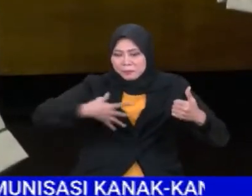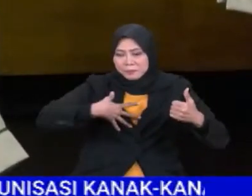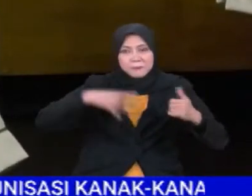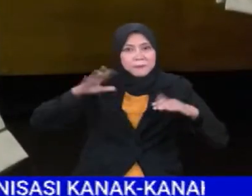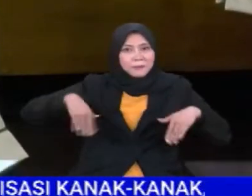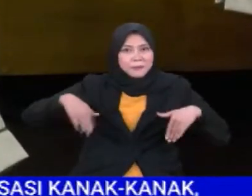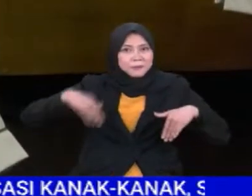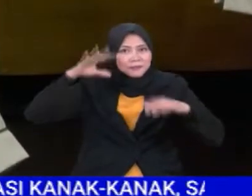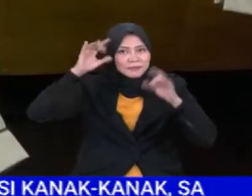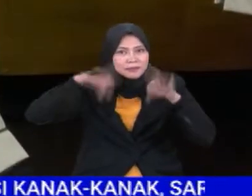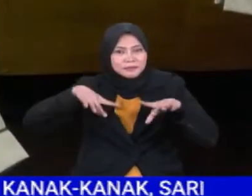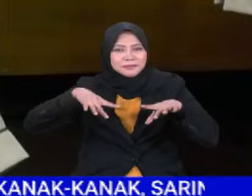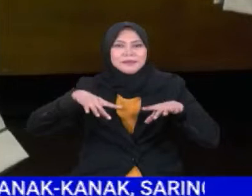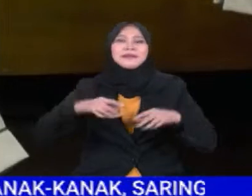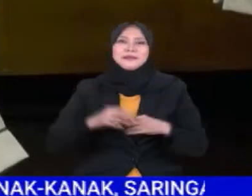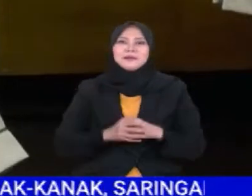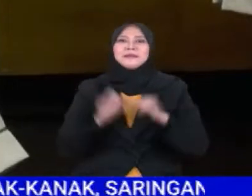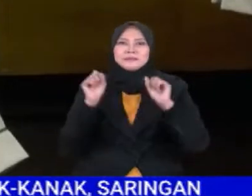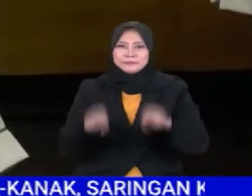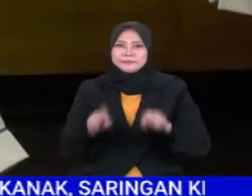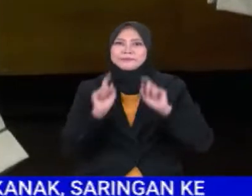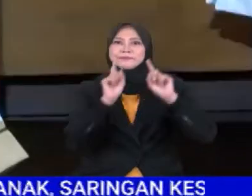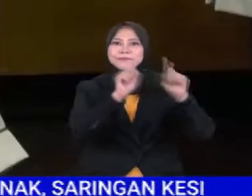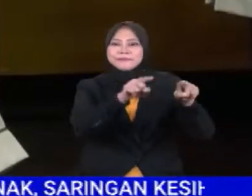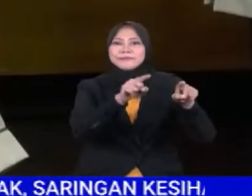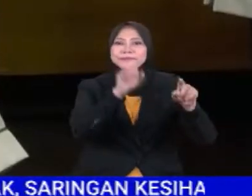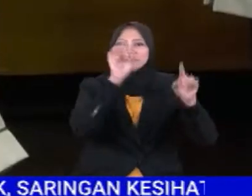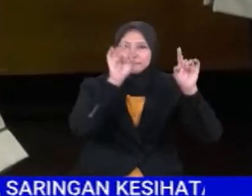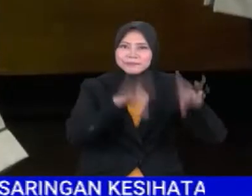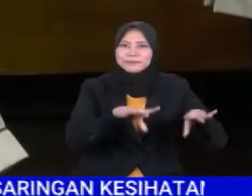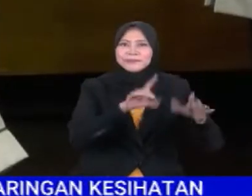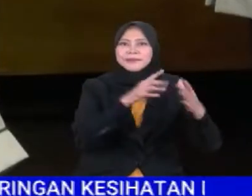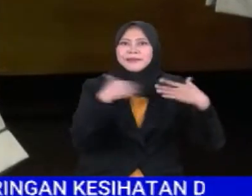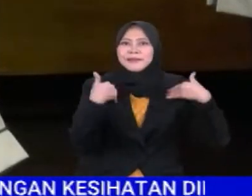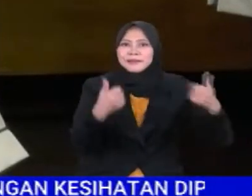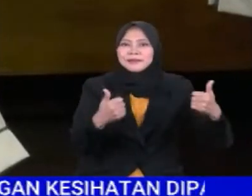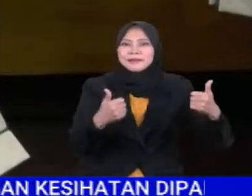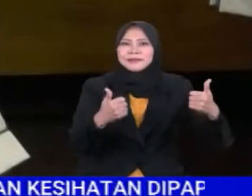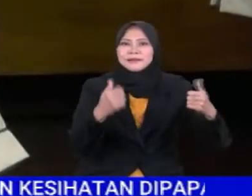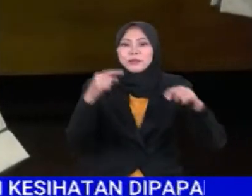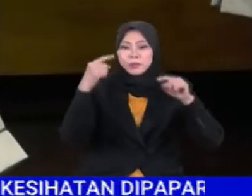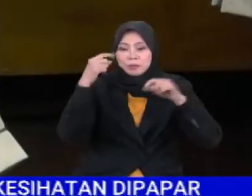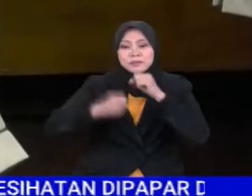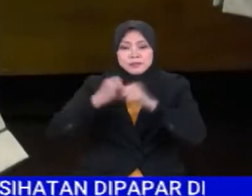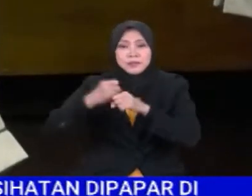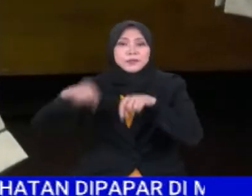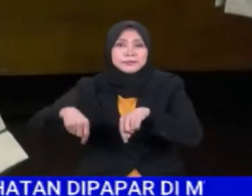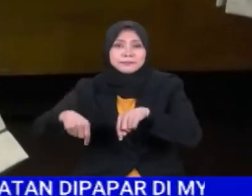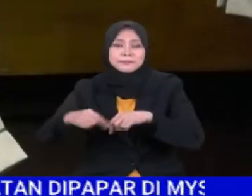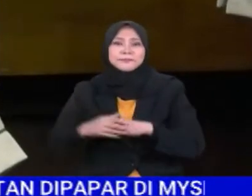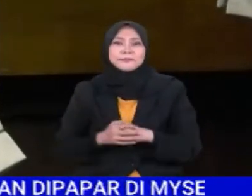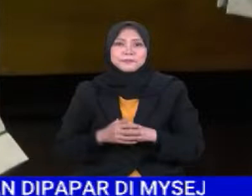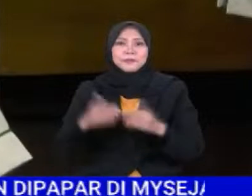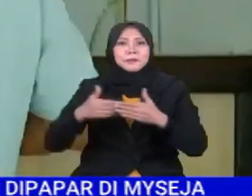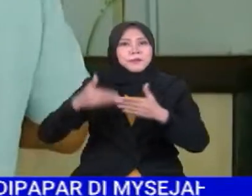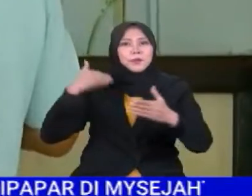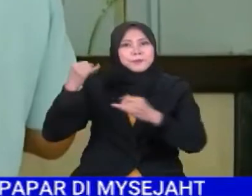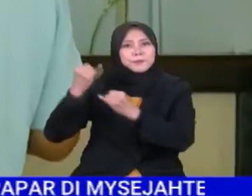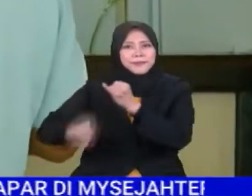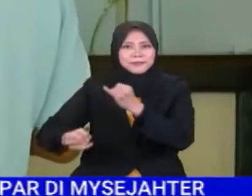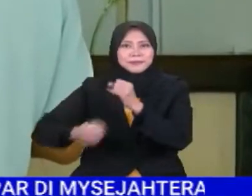untuk mereka melaksanakan saringan kesihatan pada tahun ini sebelum akhir tahun